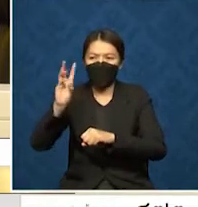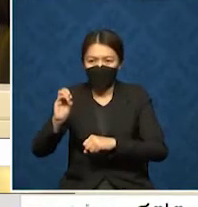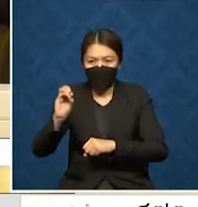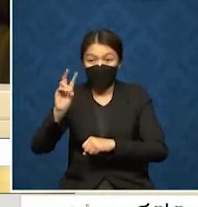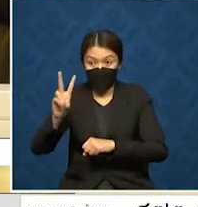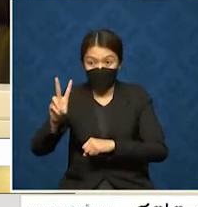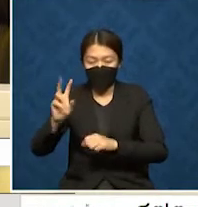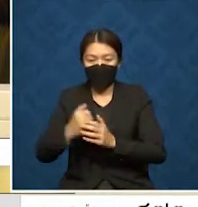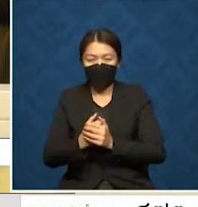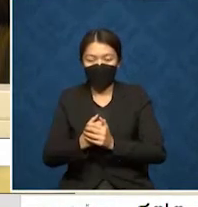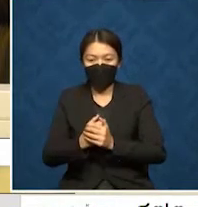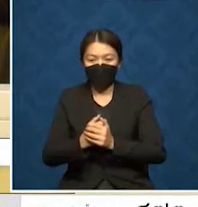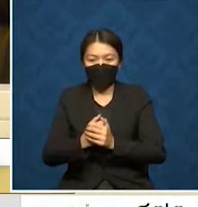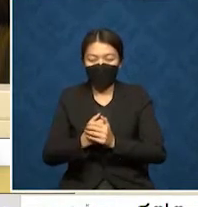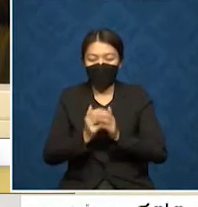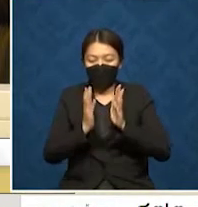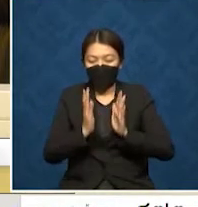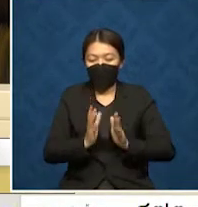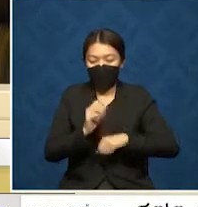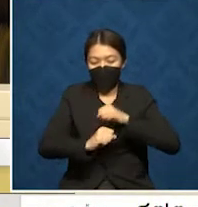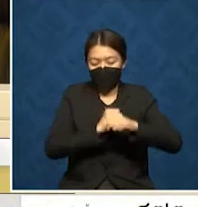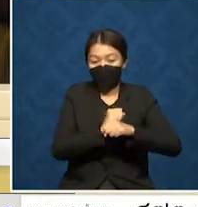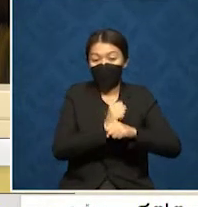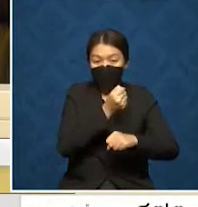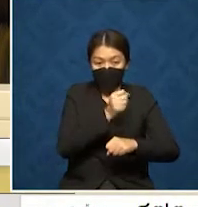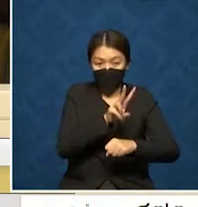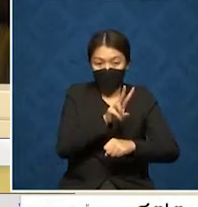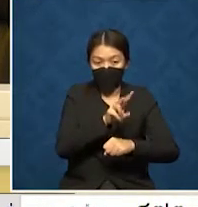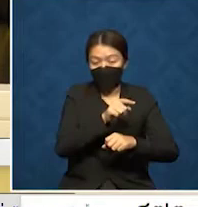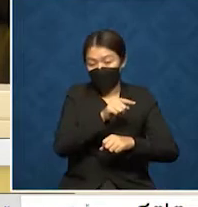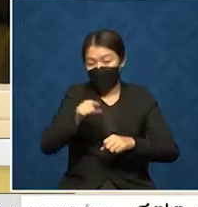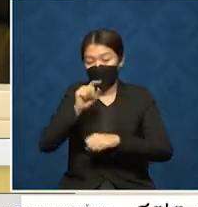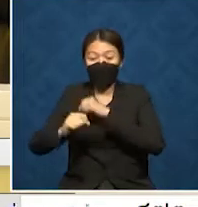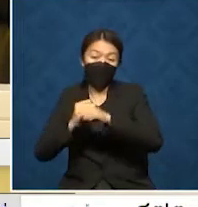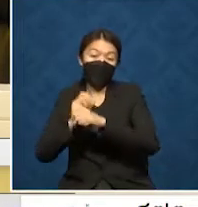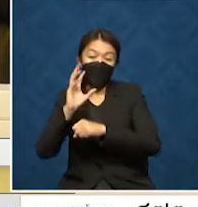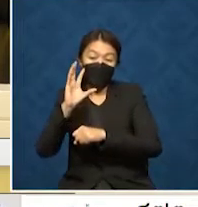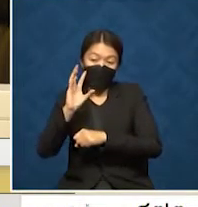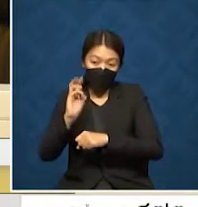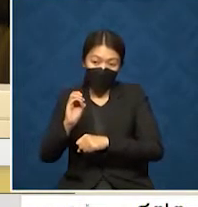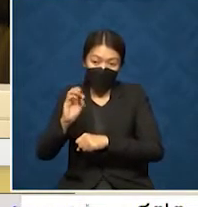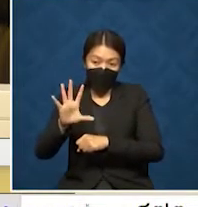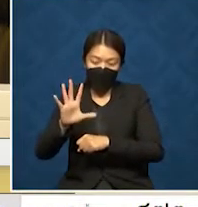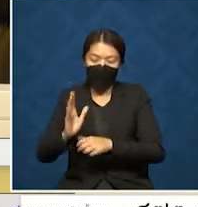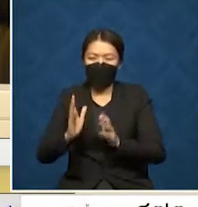2562ในคนอายุ12ถึง65ปีนั้นมีประมาณ 1,600,000